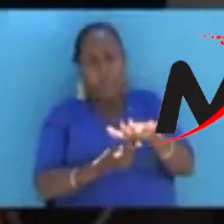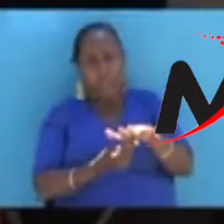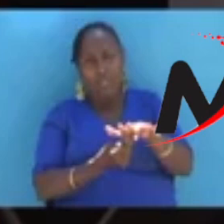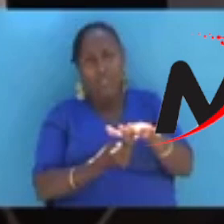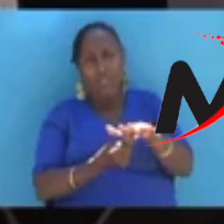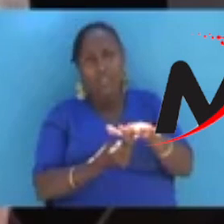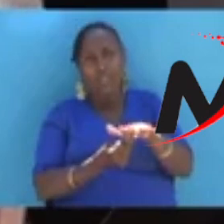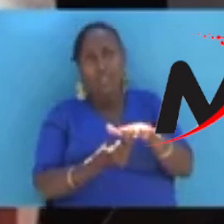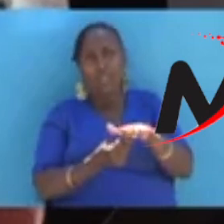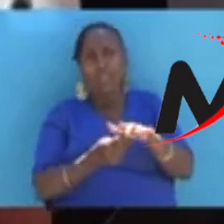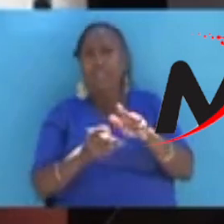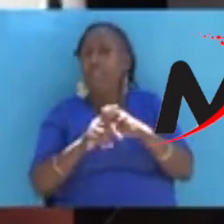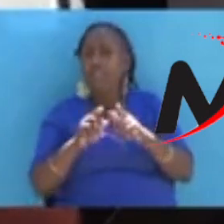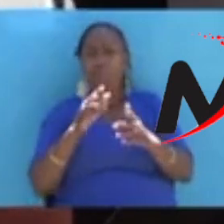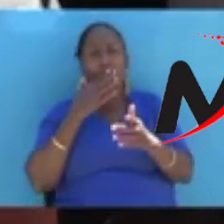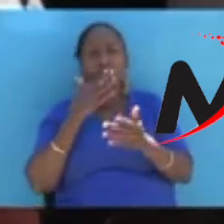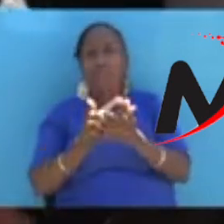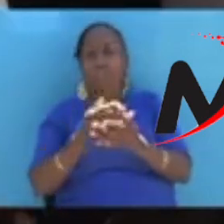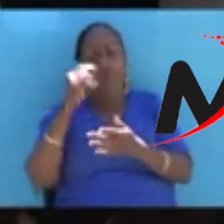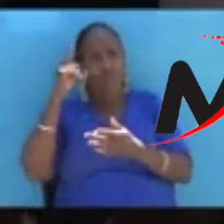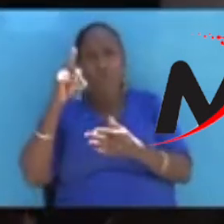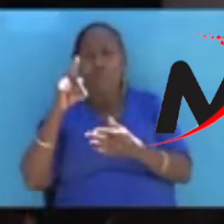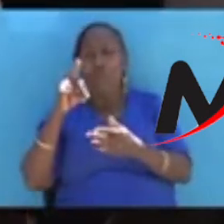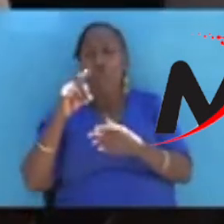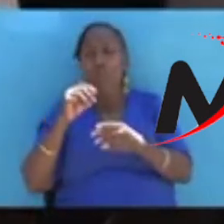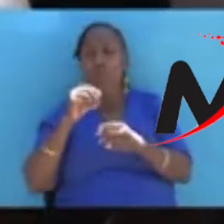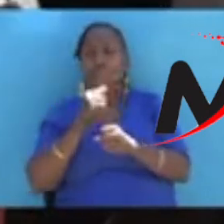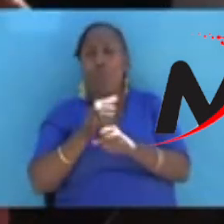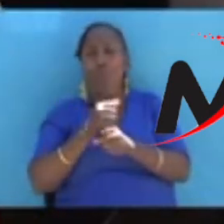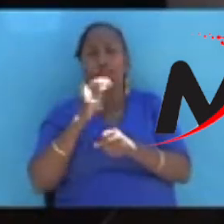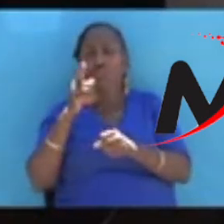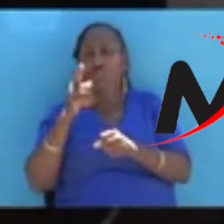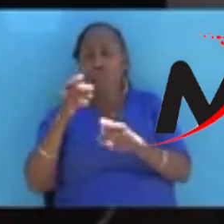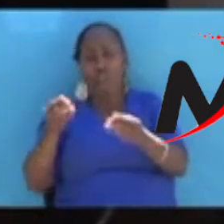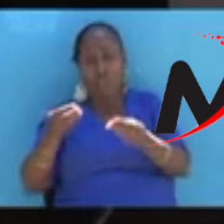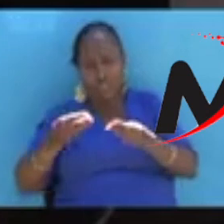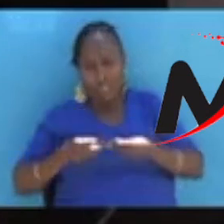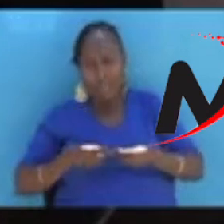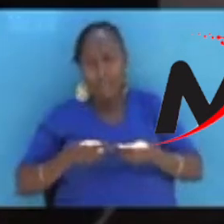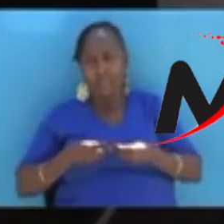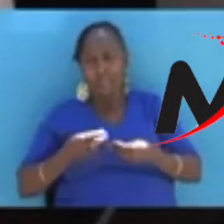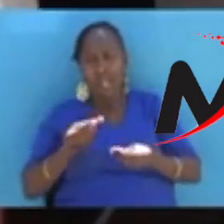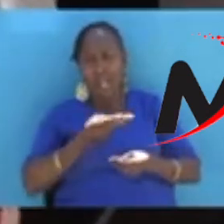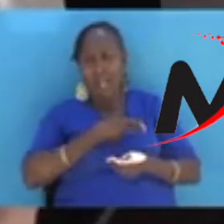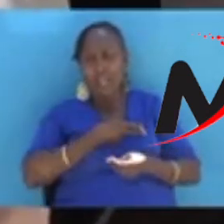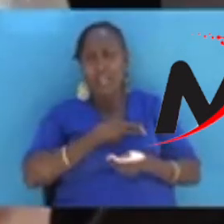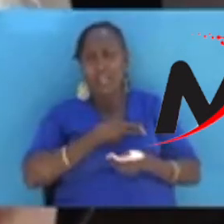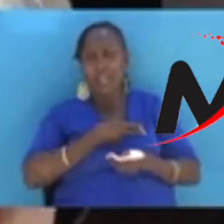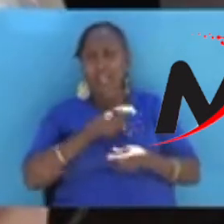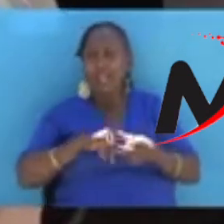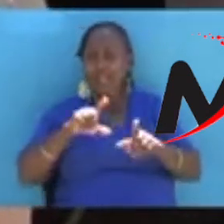the industrial park umetupatia. Vile ungejua ni hiyo land yenye